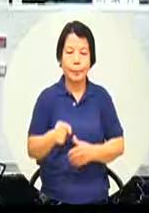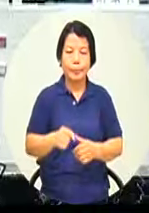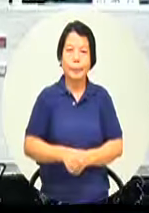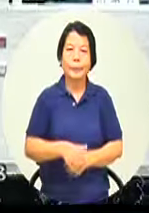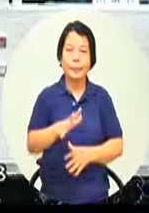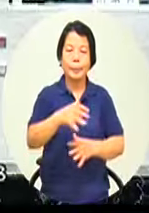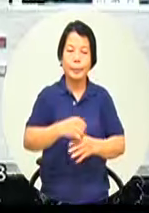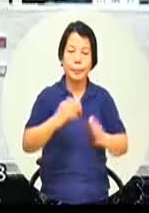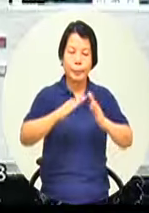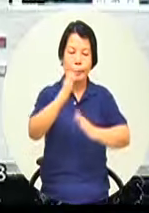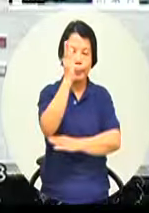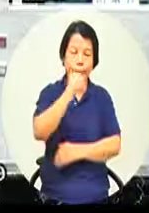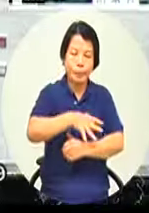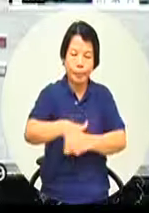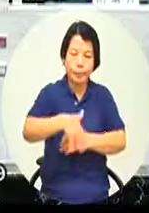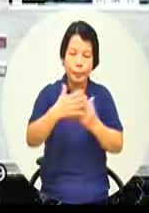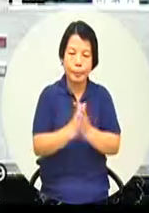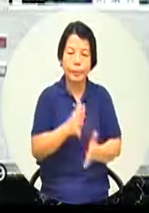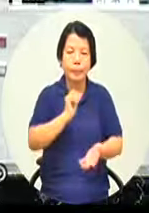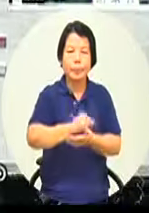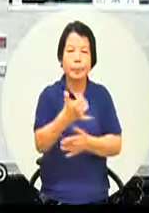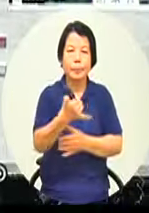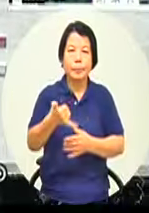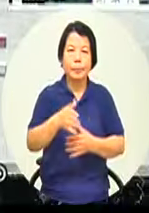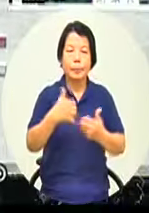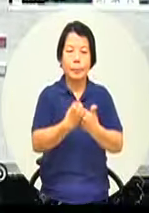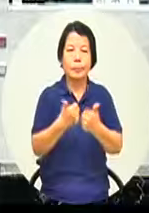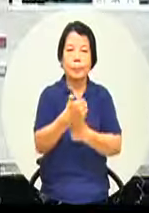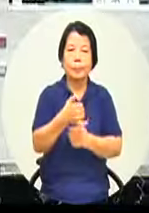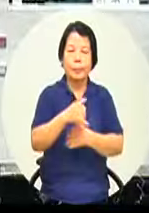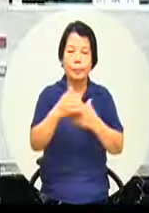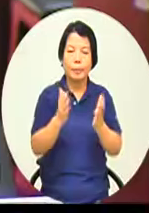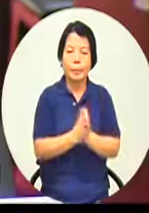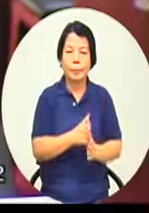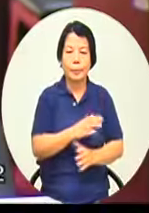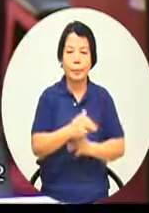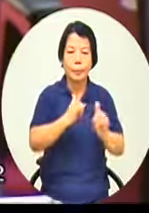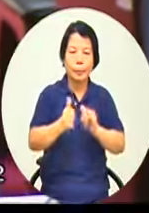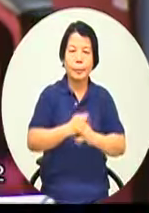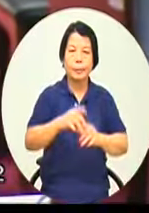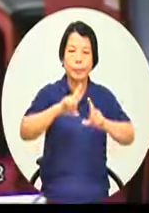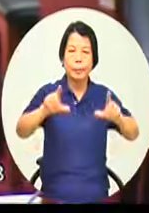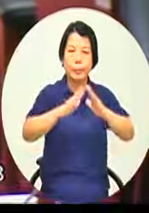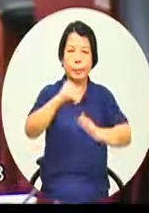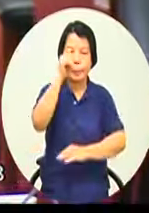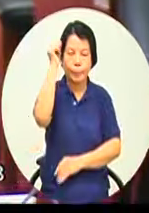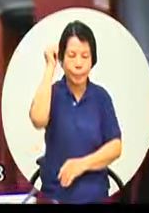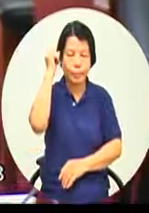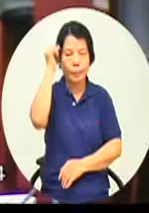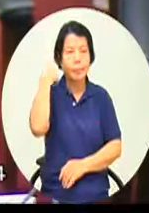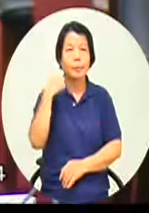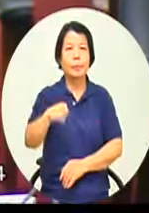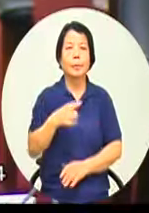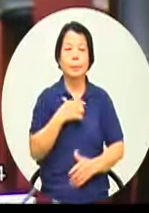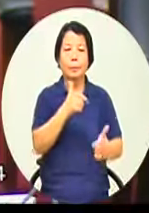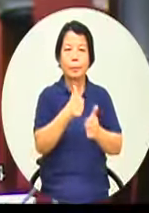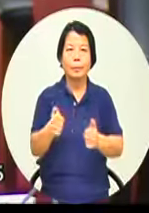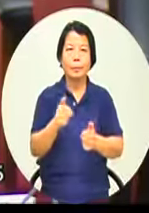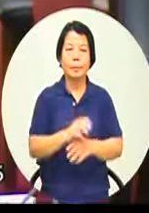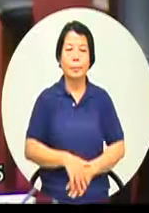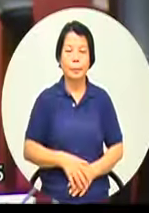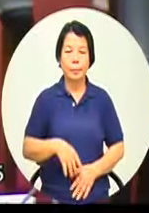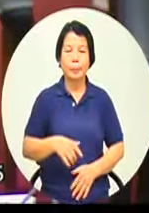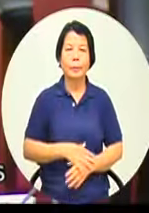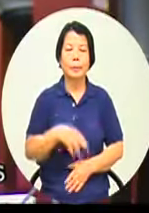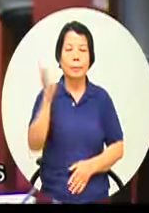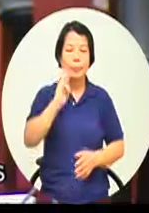电视机前面的市民朋友、媒体先进，大家早，我是雅静哦。那先借这个机会，谢谢我们自来水